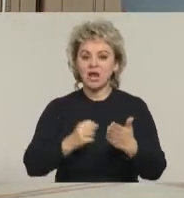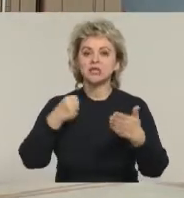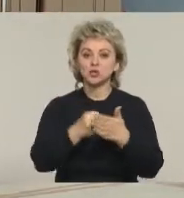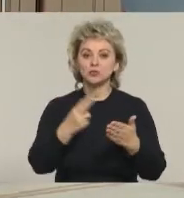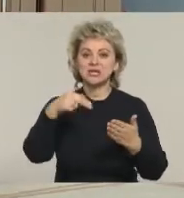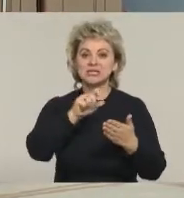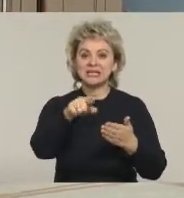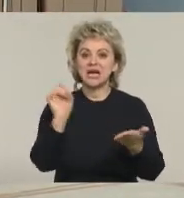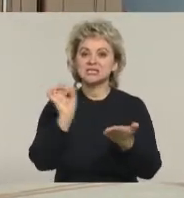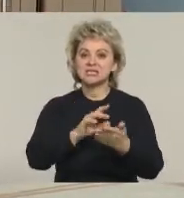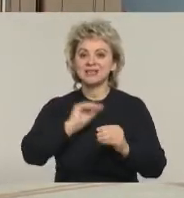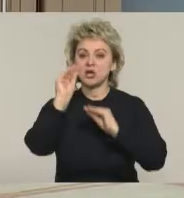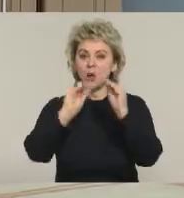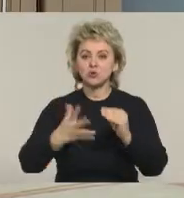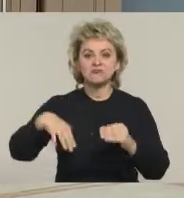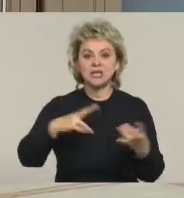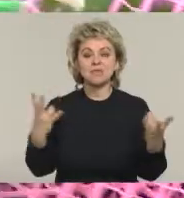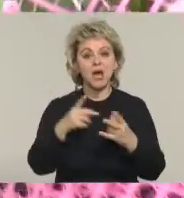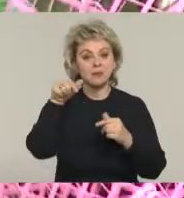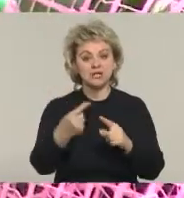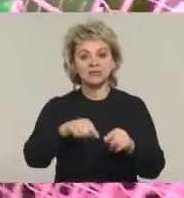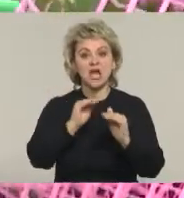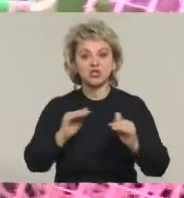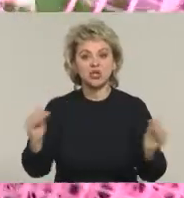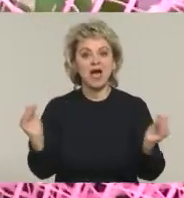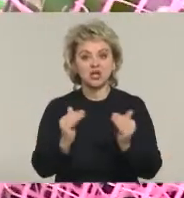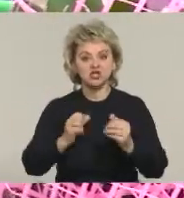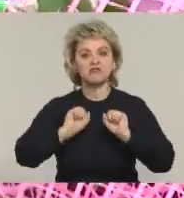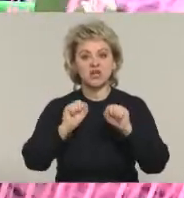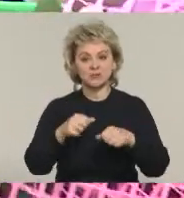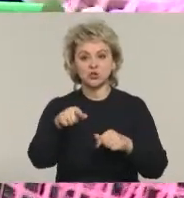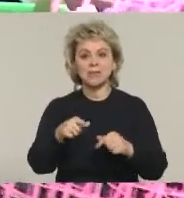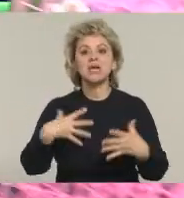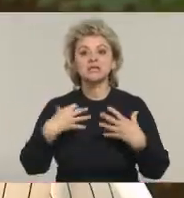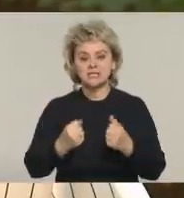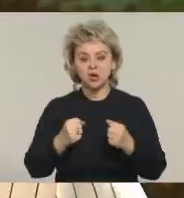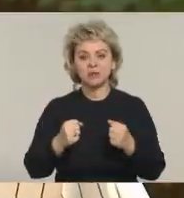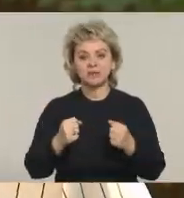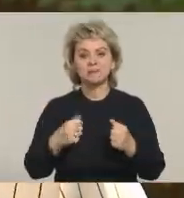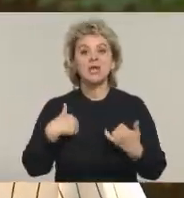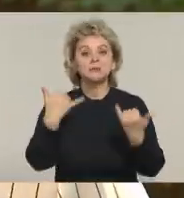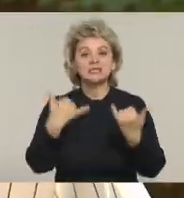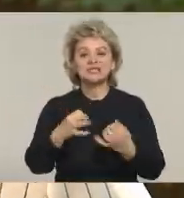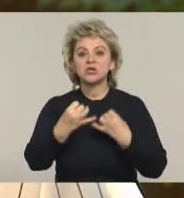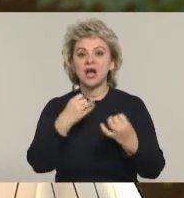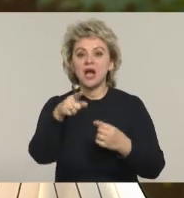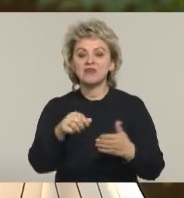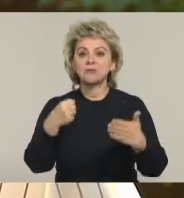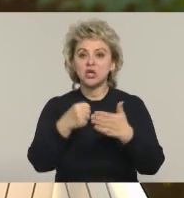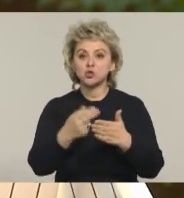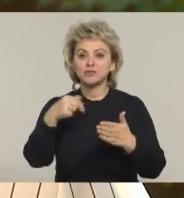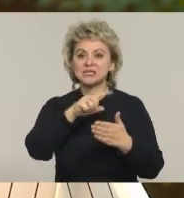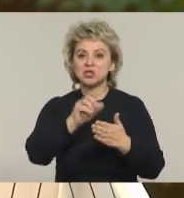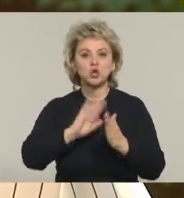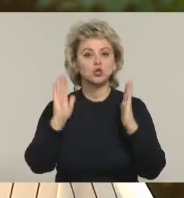«Доступная среда» центр оборудовали всем необходимым для детей с ограниченными возможностями здоровья. Мы сегодня говорим о доступной среде,